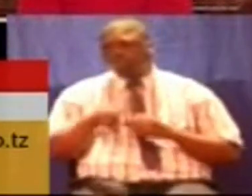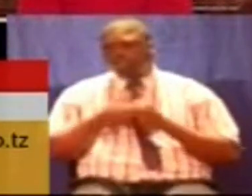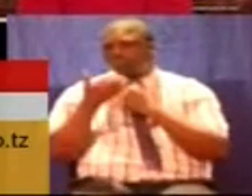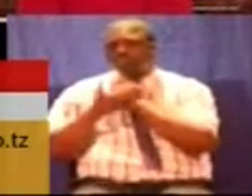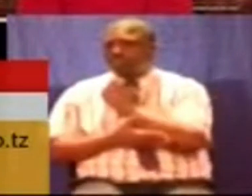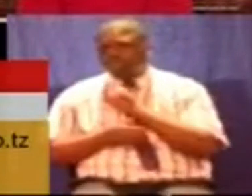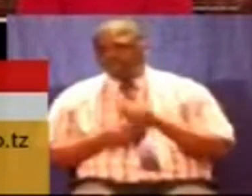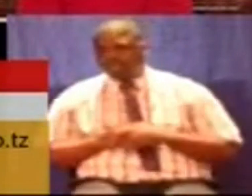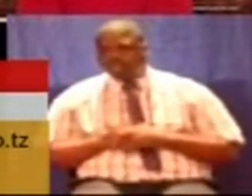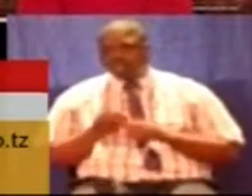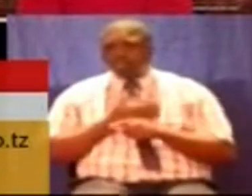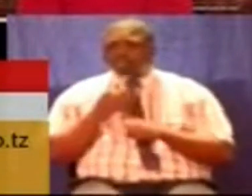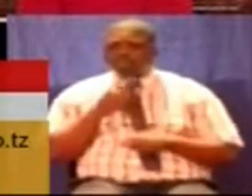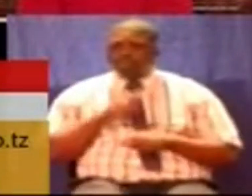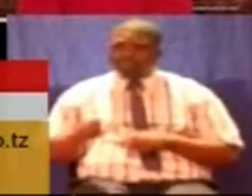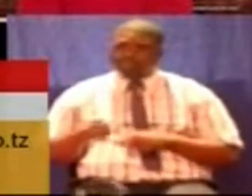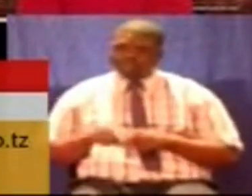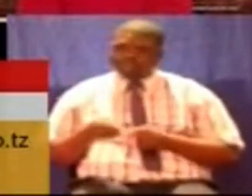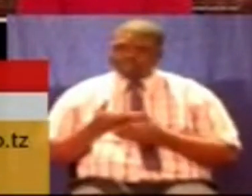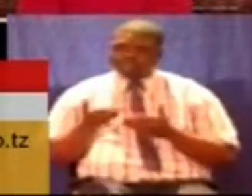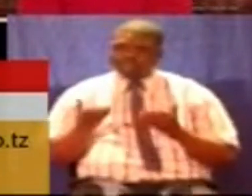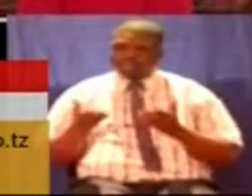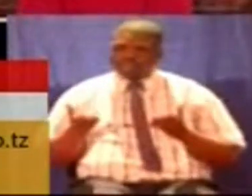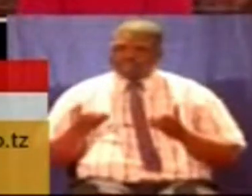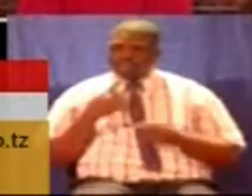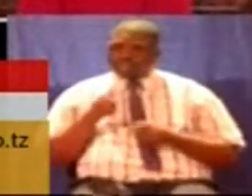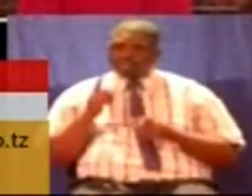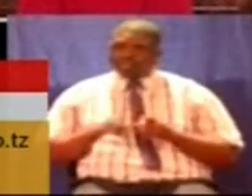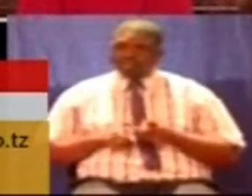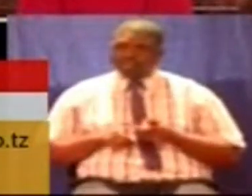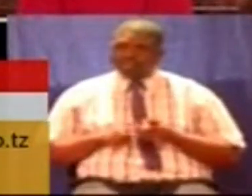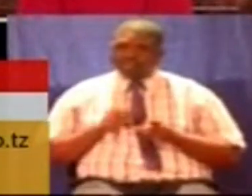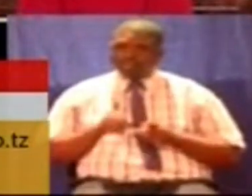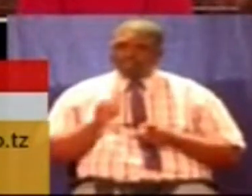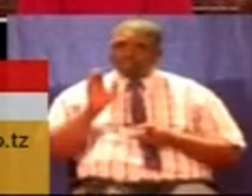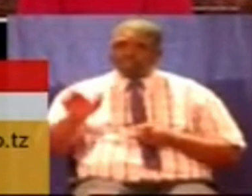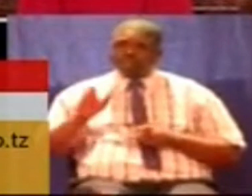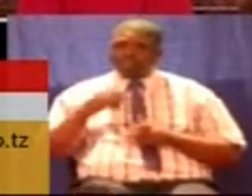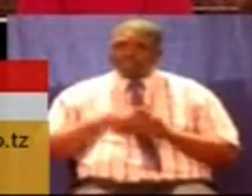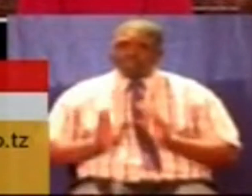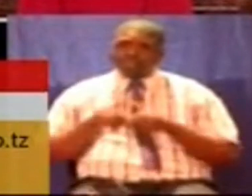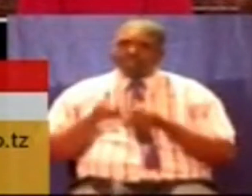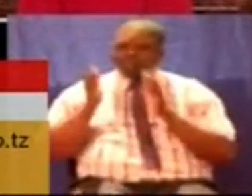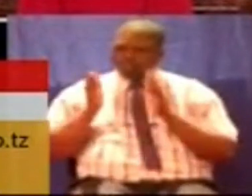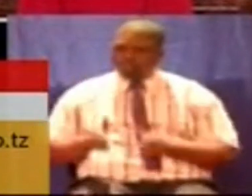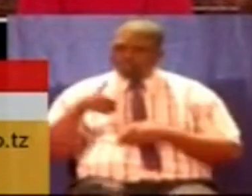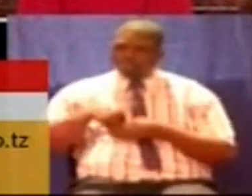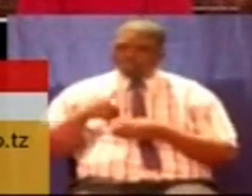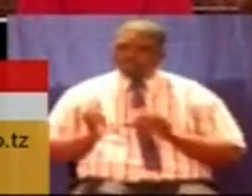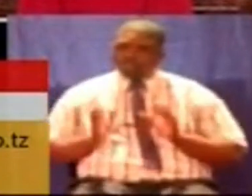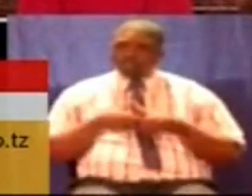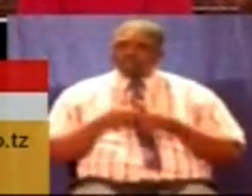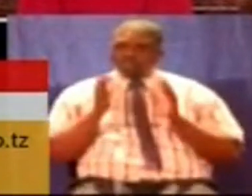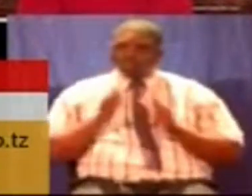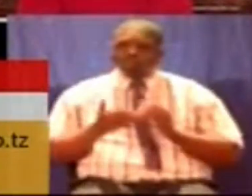vile msamaha. Asante sana Mheshimiwa Biziki. Sina mengine, nasema tena kwa idhini yako uko katika kamati kuu na wote wa jumba kamati kuu,